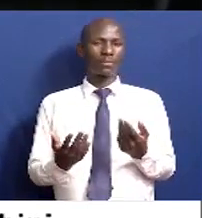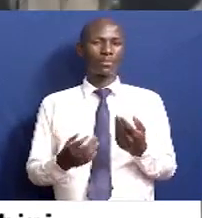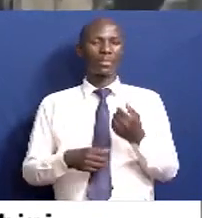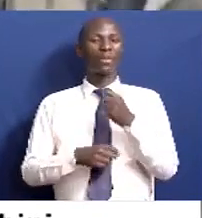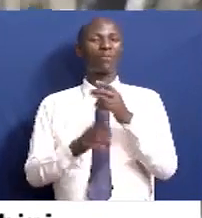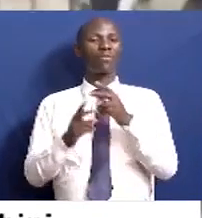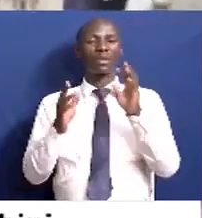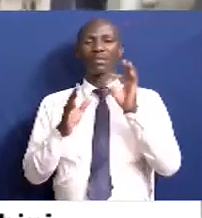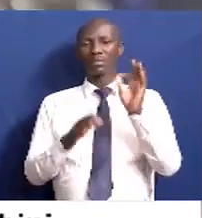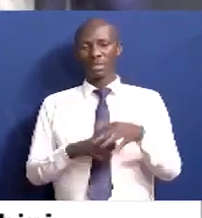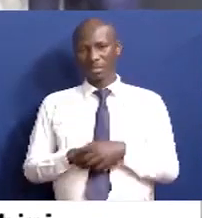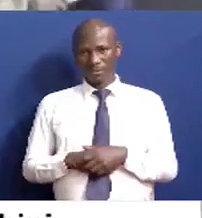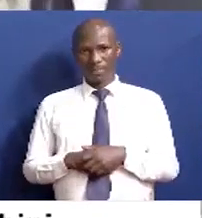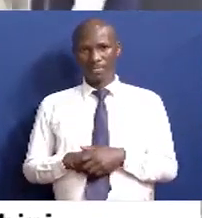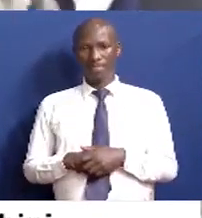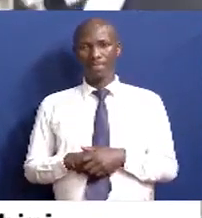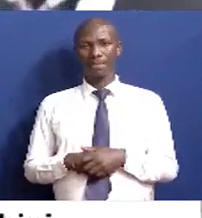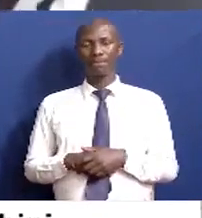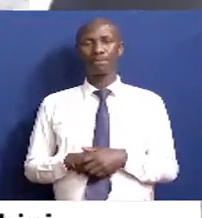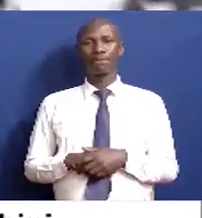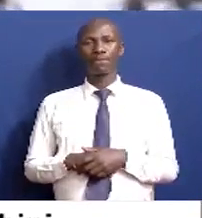very expensive.